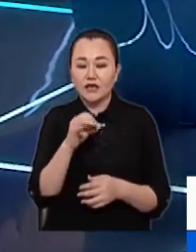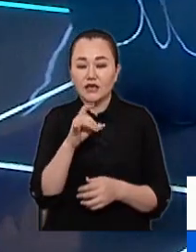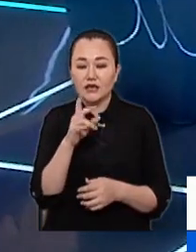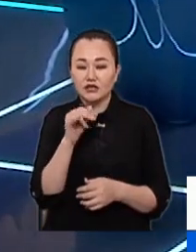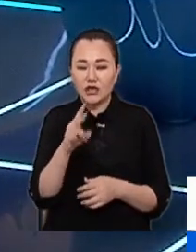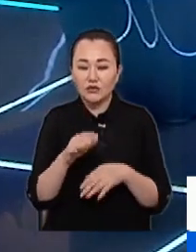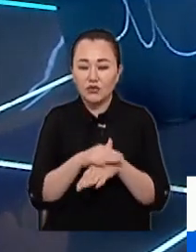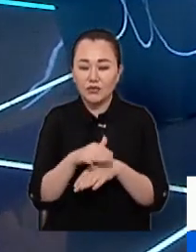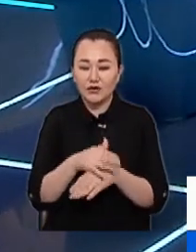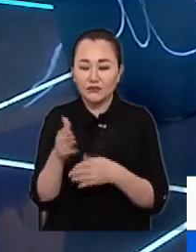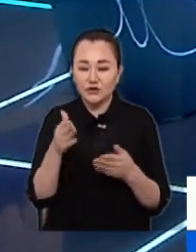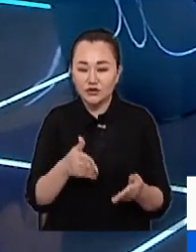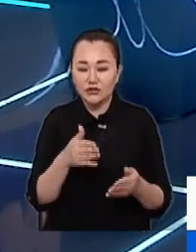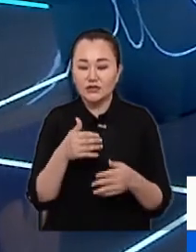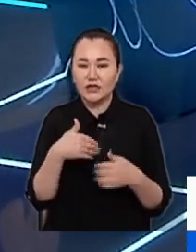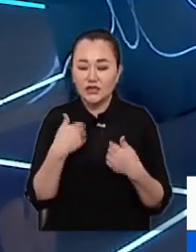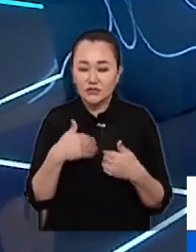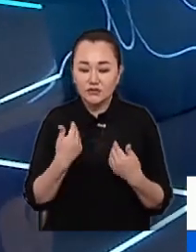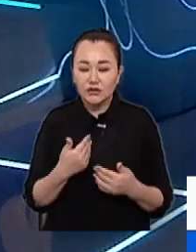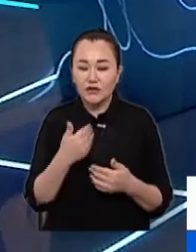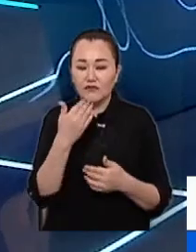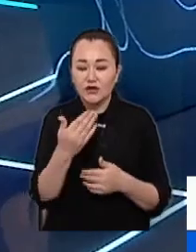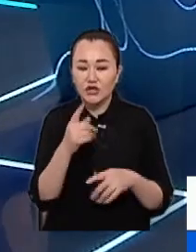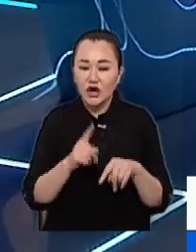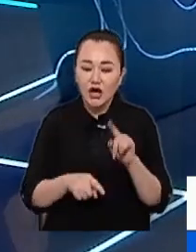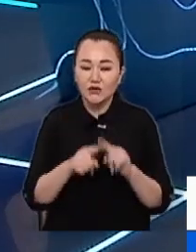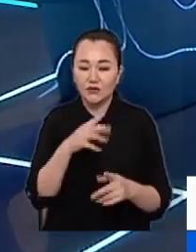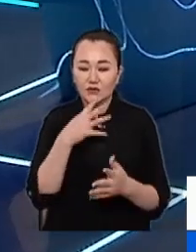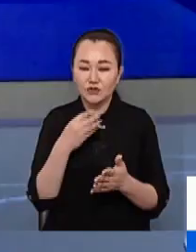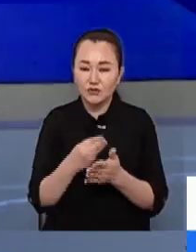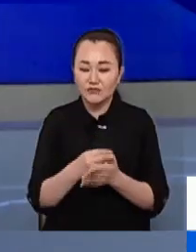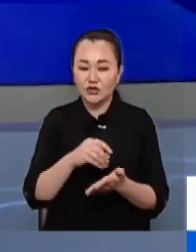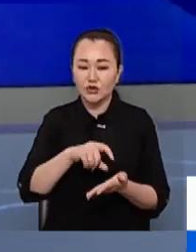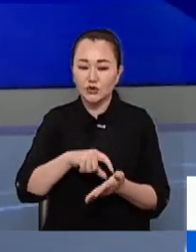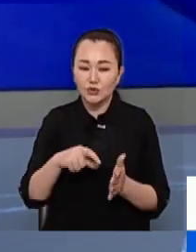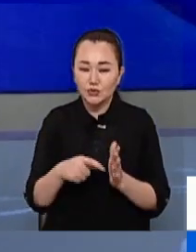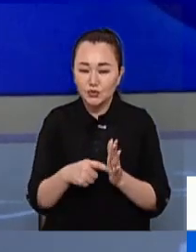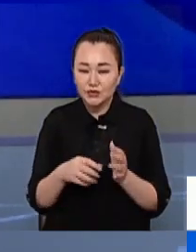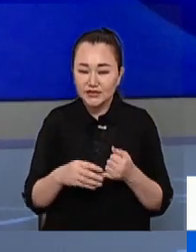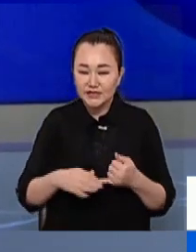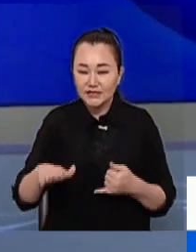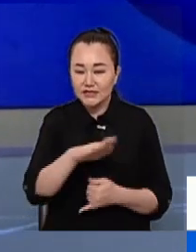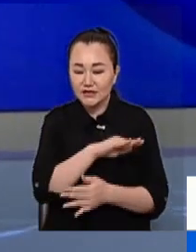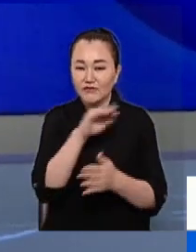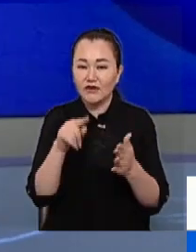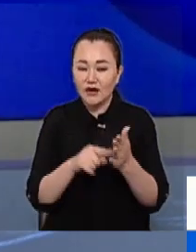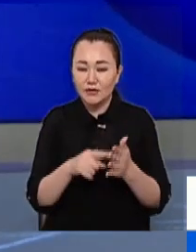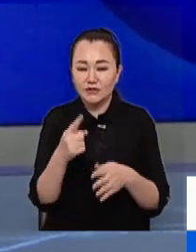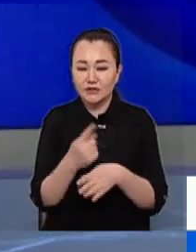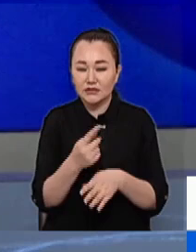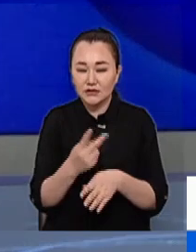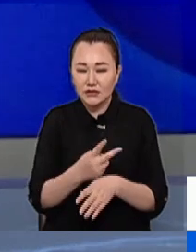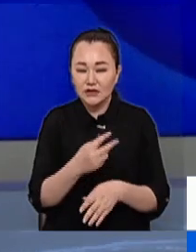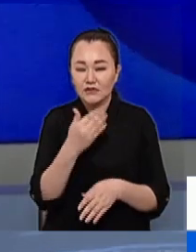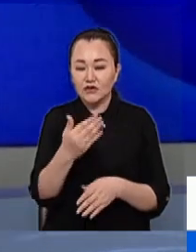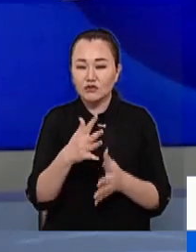добрый вечер. Добрый вечер, приветствовать вас в вашей родной, собственно, студии. У нас к вам пару вопросов. Большую часть